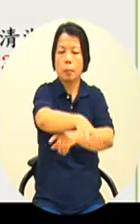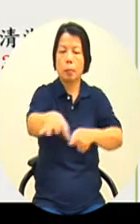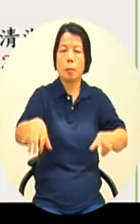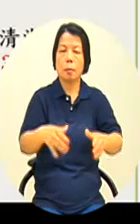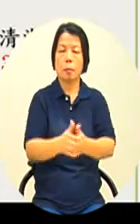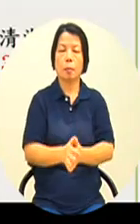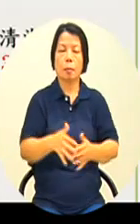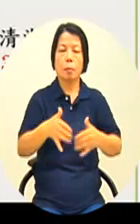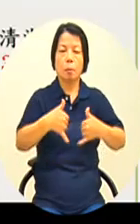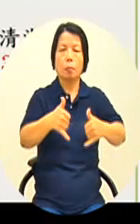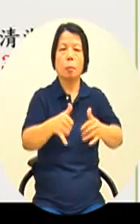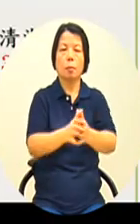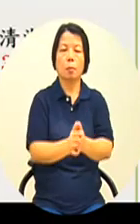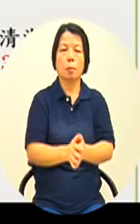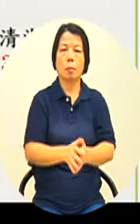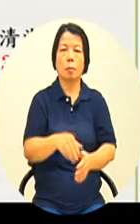约